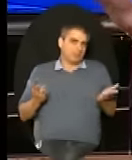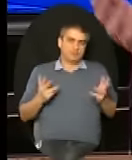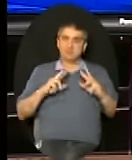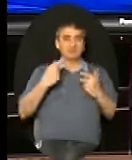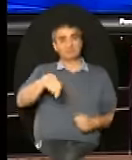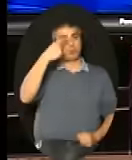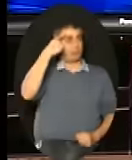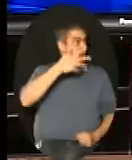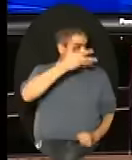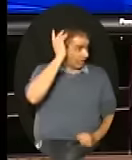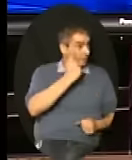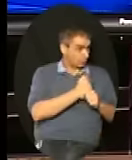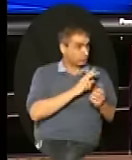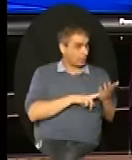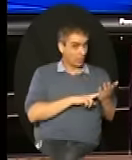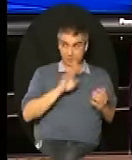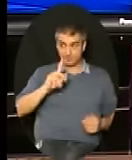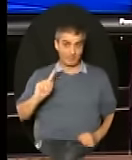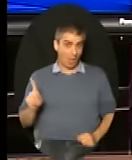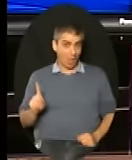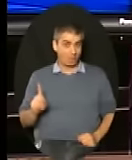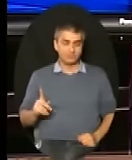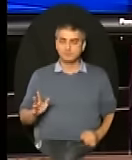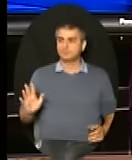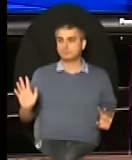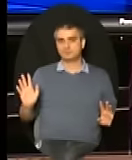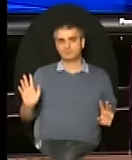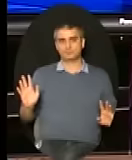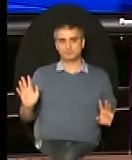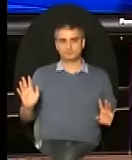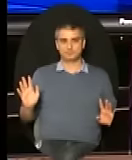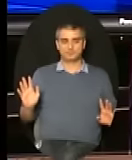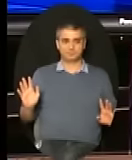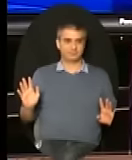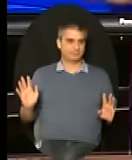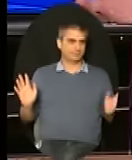הציבור חושב מה, יאיר לפיד עושה נכון ונתניהו לא? אני הולכת, אני לא...